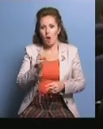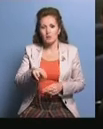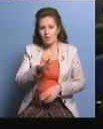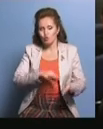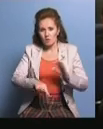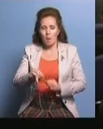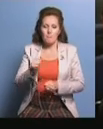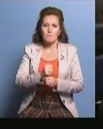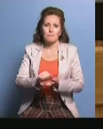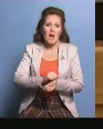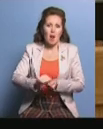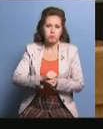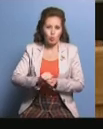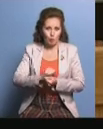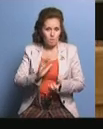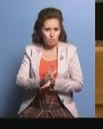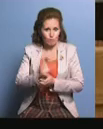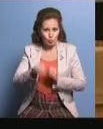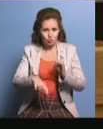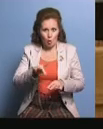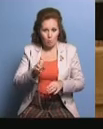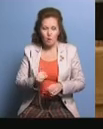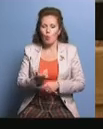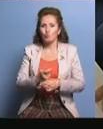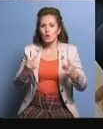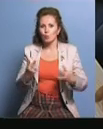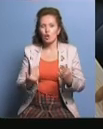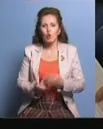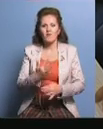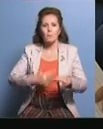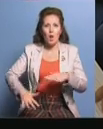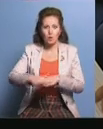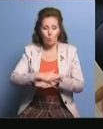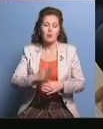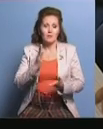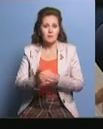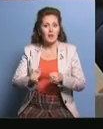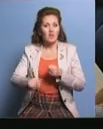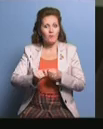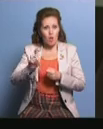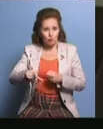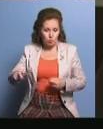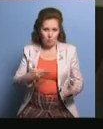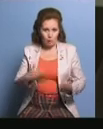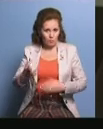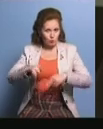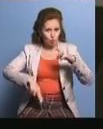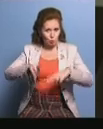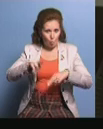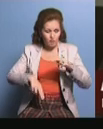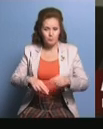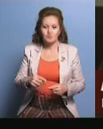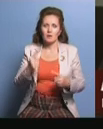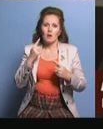мусора. Удмуртии сегодня очень нужны новые полигоны. Есть и инвесторы, готовые их строить, но земельных участков нет. Коллеги, конечно,